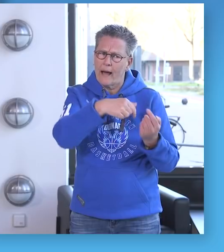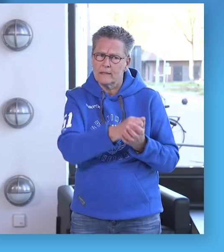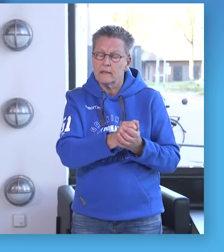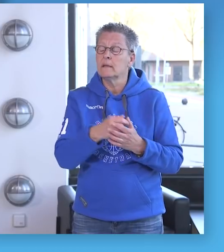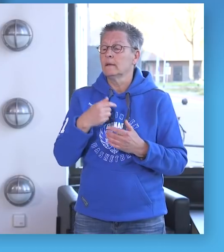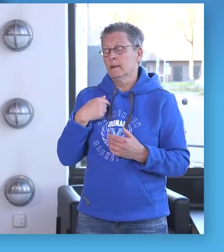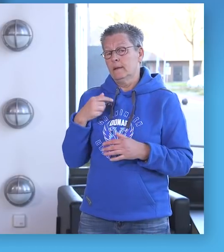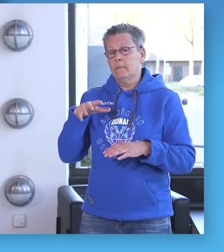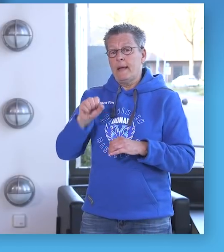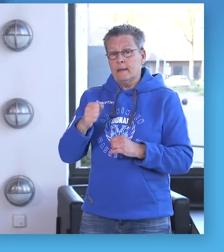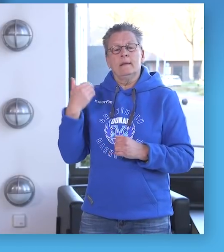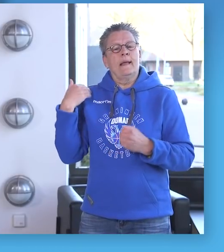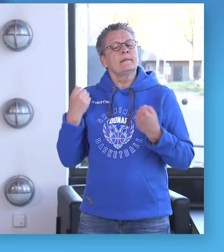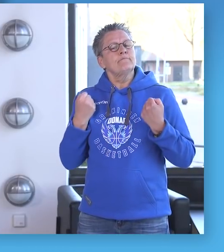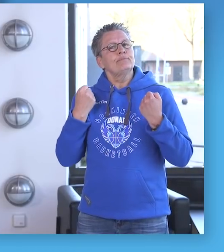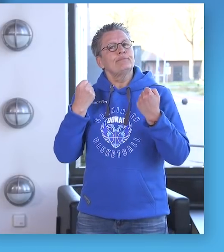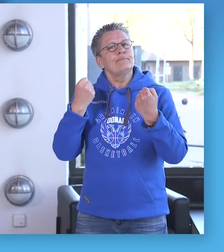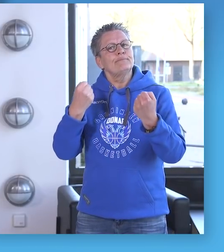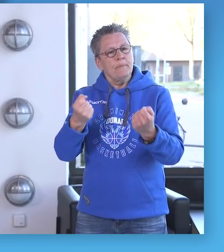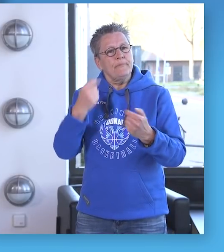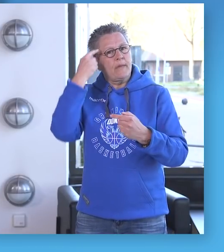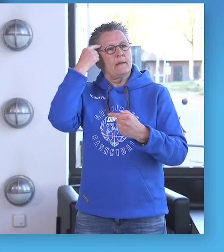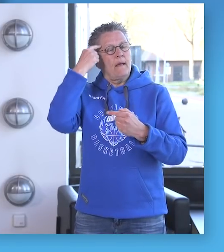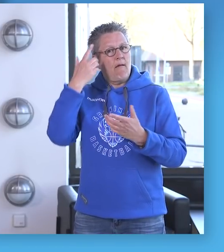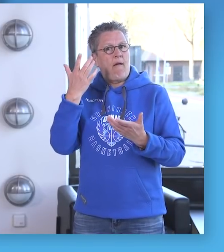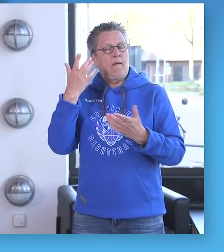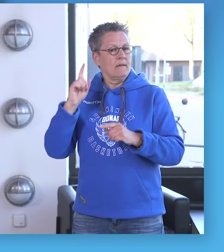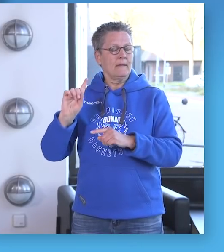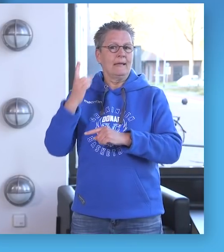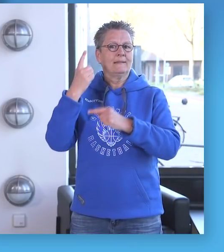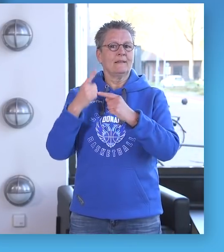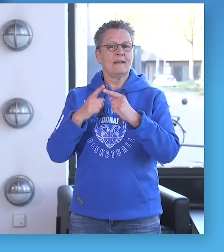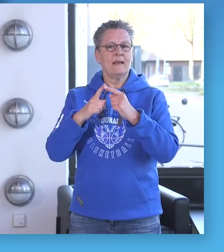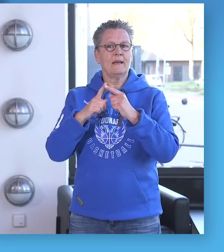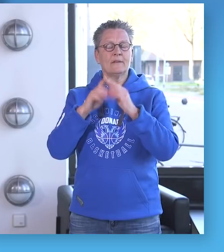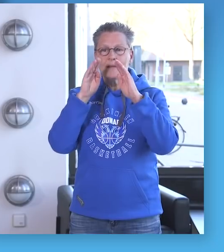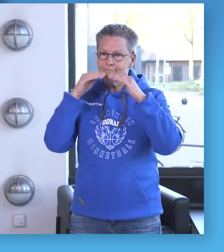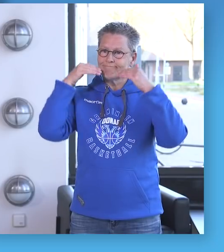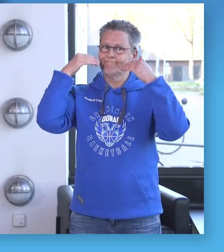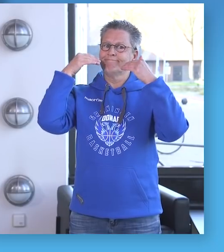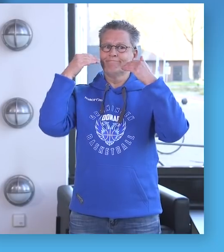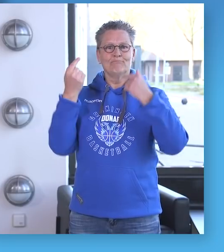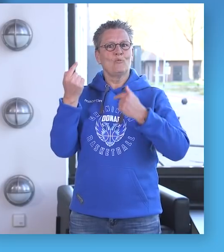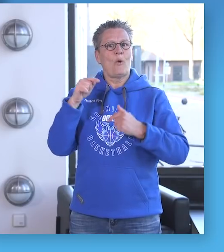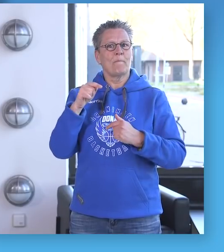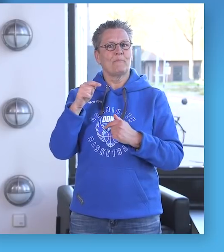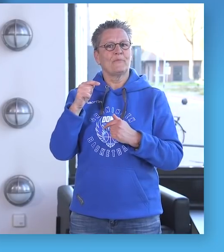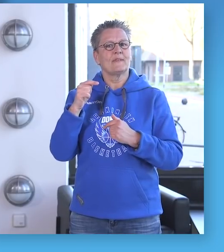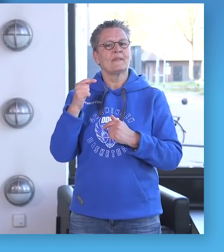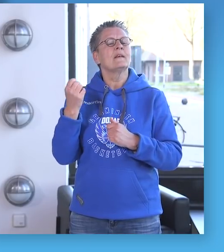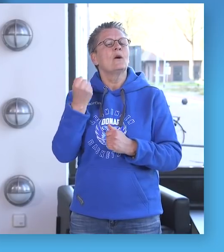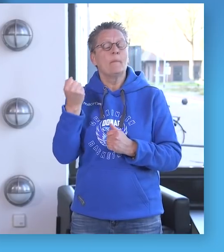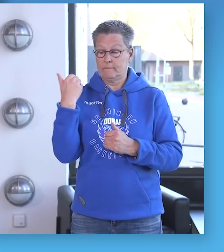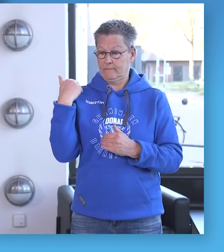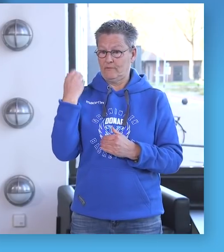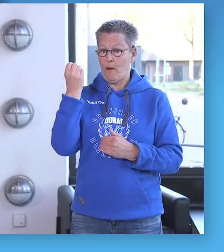eigenlijk toen ik op de weg hierheen reed, dat ik voor het eerst weer een glimlach op mijn gezicht kreeg. Omdat wij